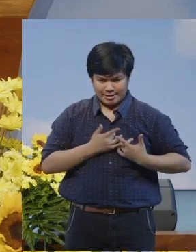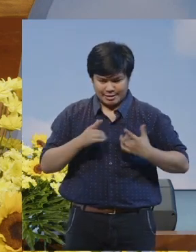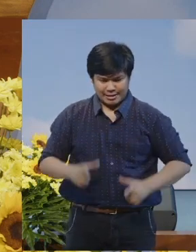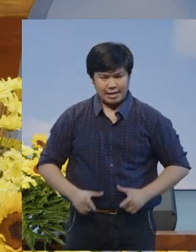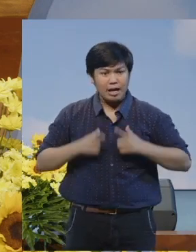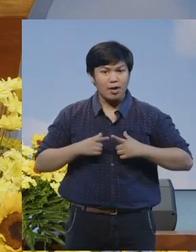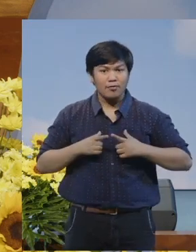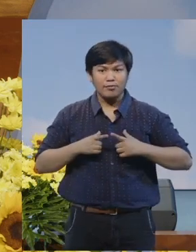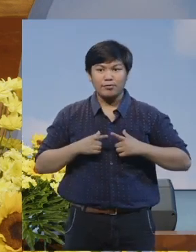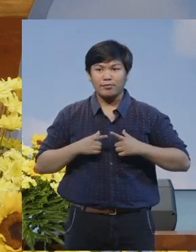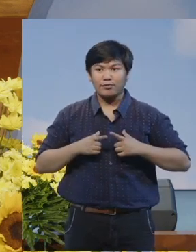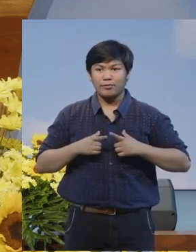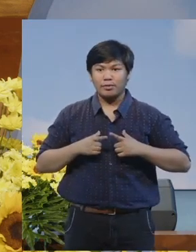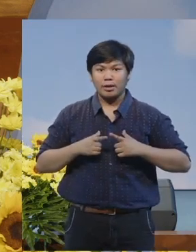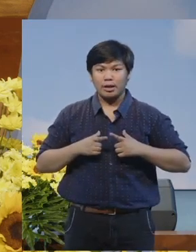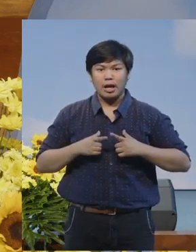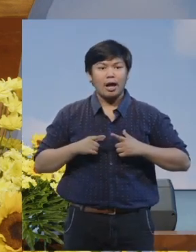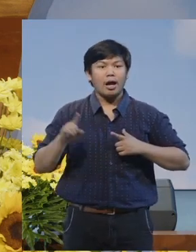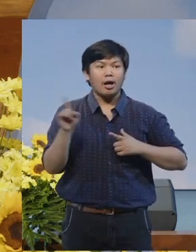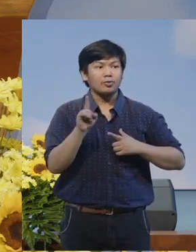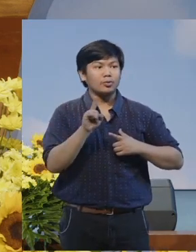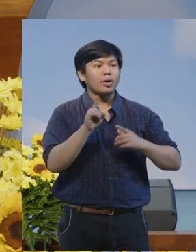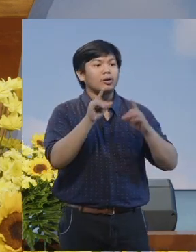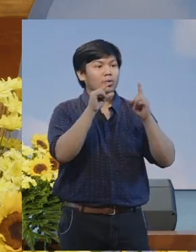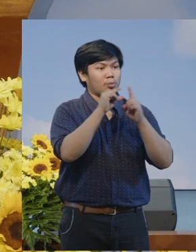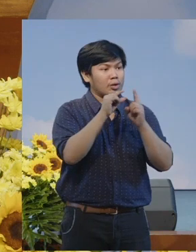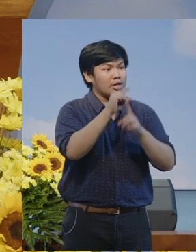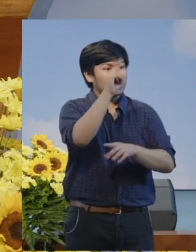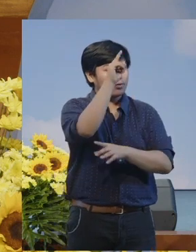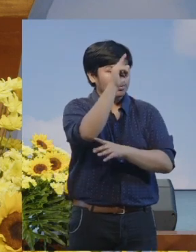So, aralin ang salita ng Diyos,